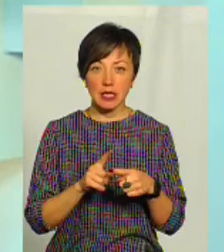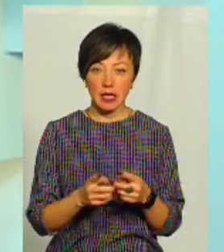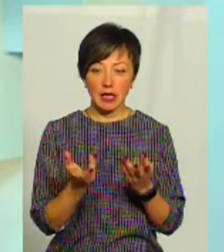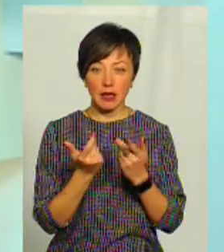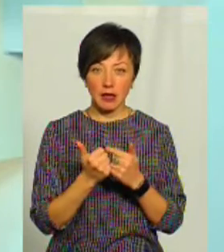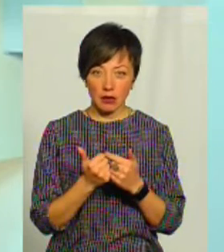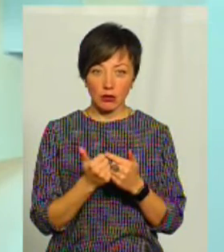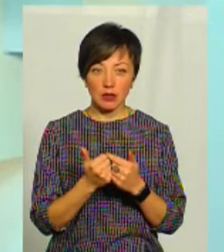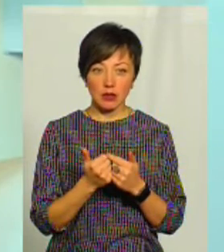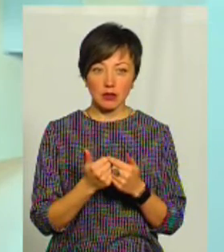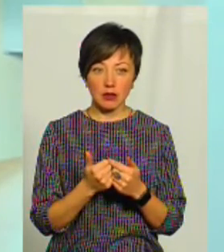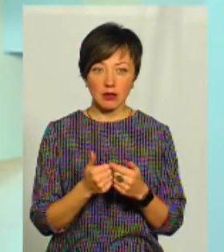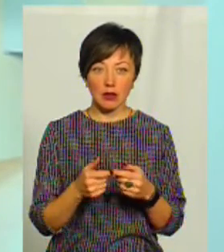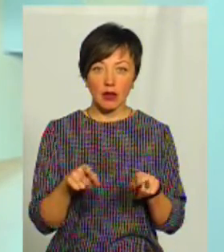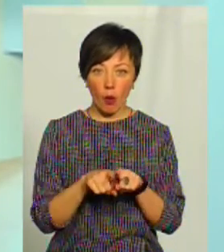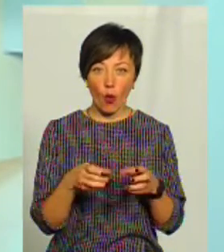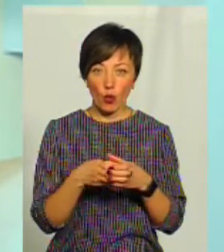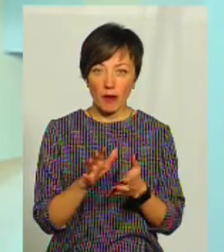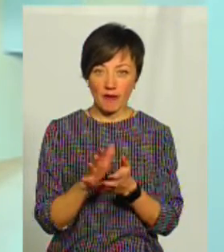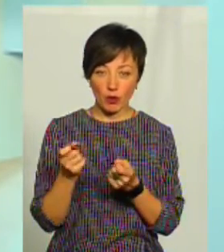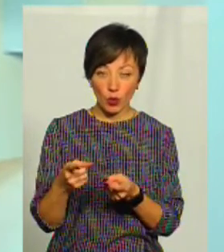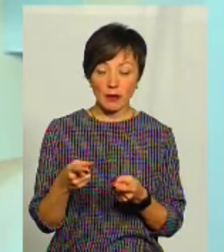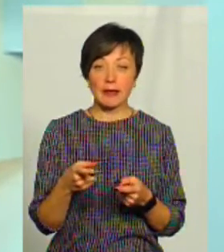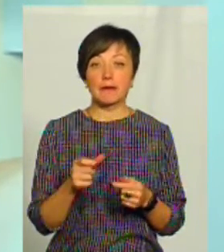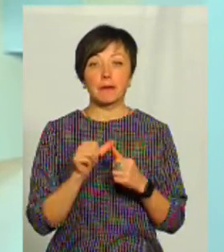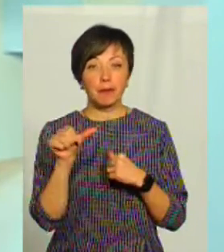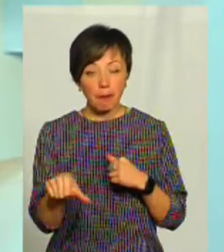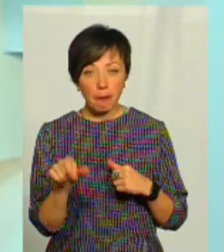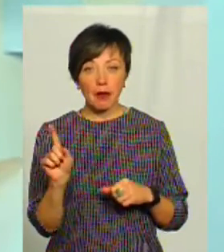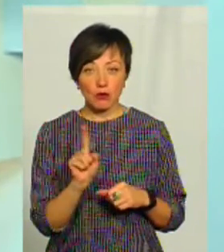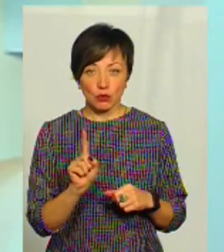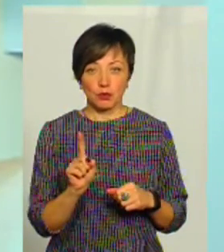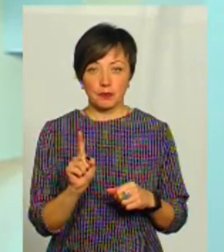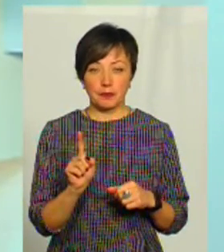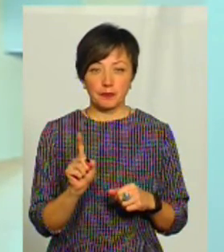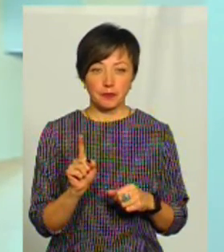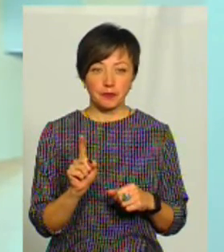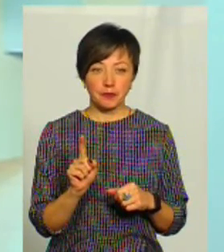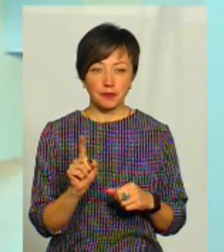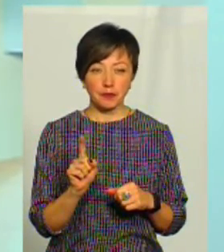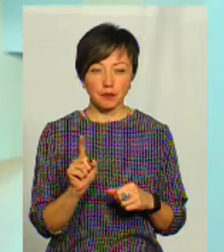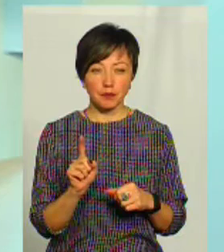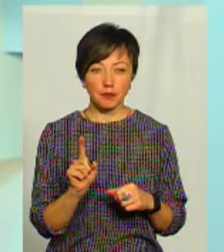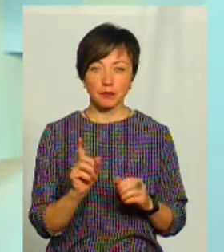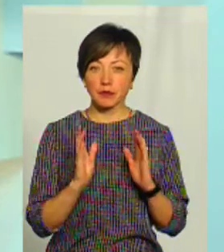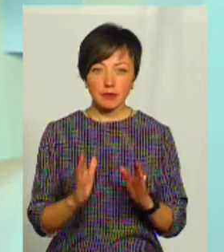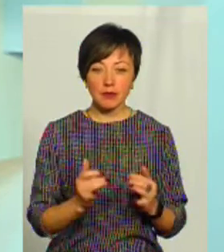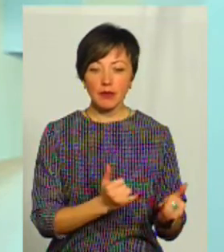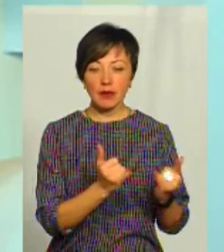цієї кількості, такої категорії відходів. Тому, окрім того, щоб не тільки